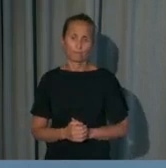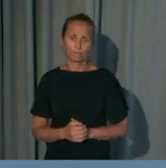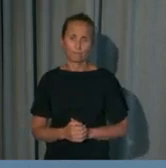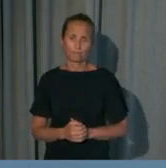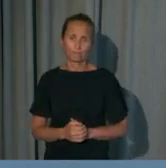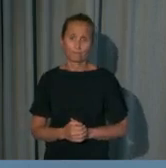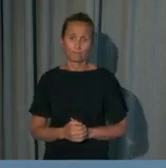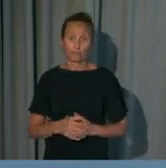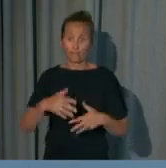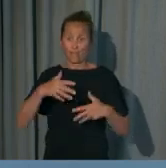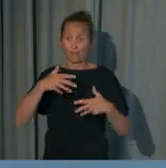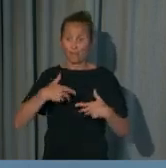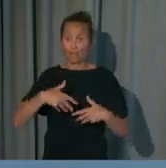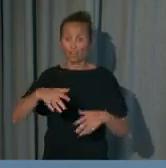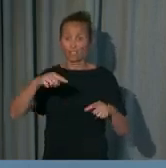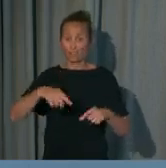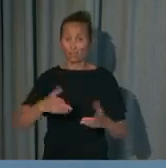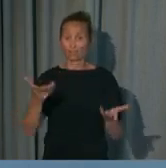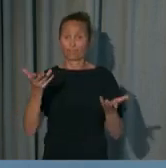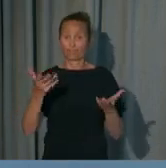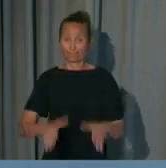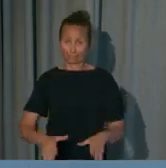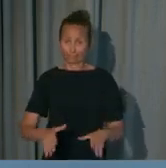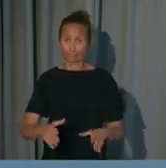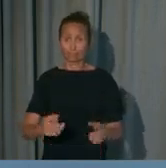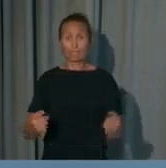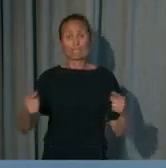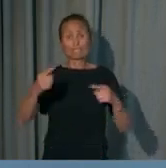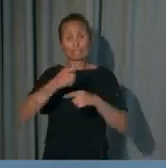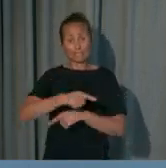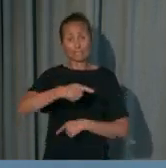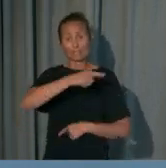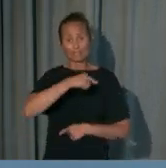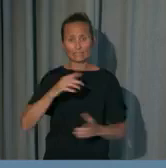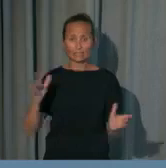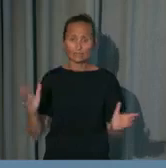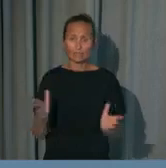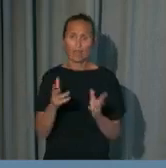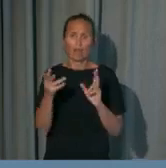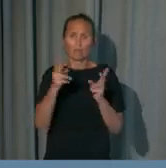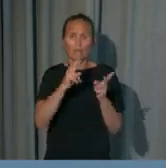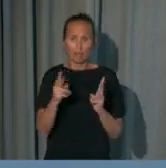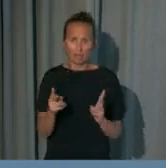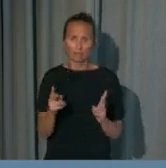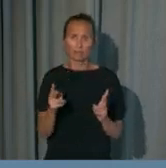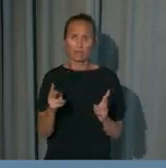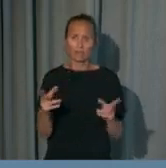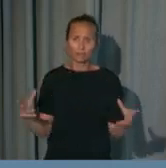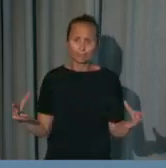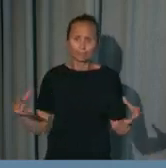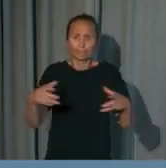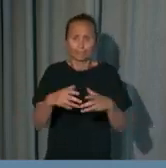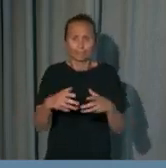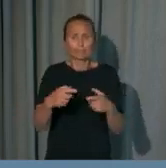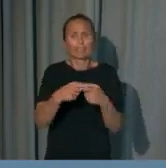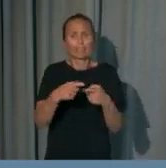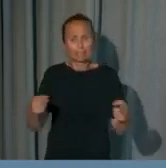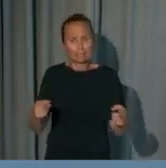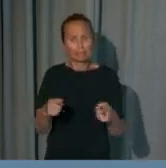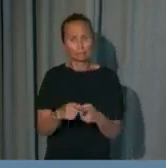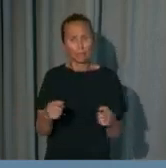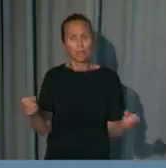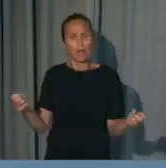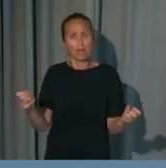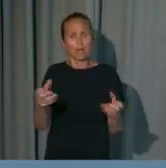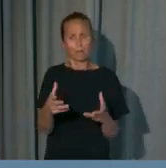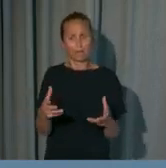Det ble ingen parade i dag. I stedet skal vi ta vare på hverandre, omfavne dem som er